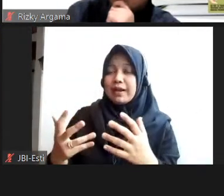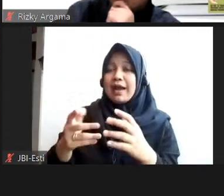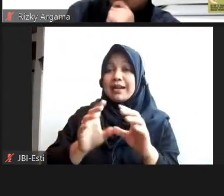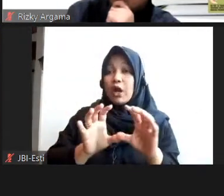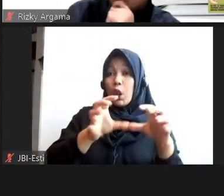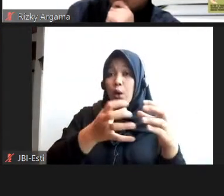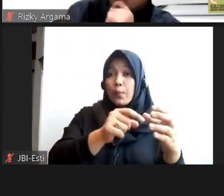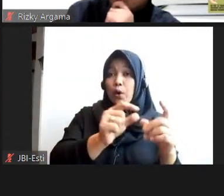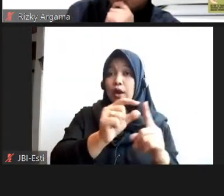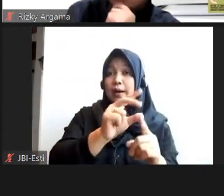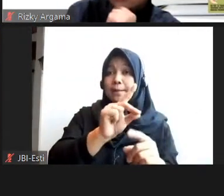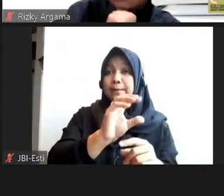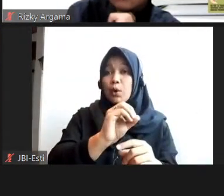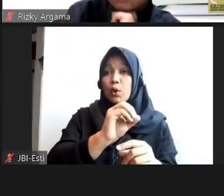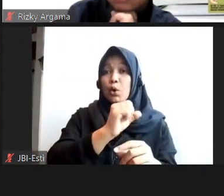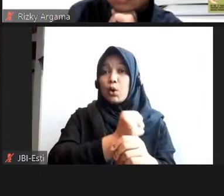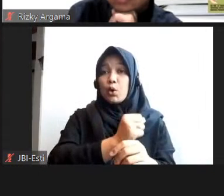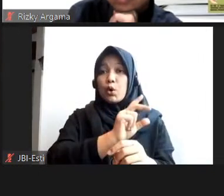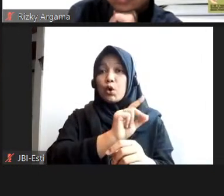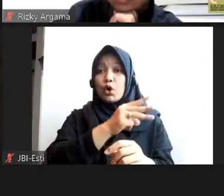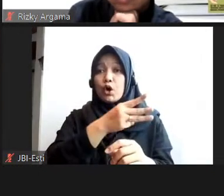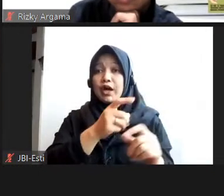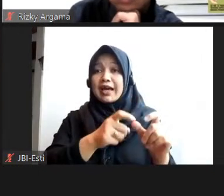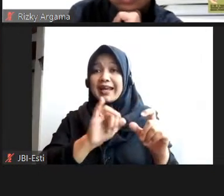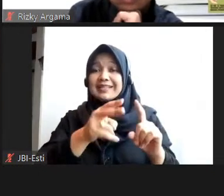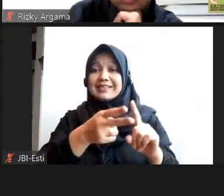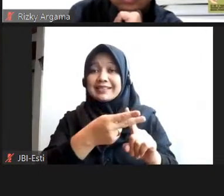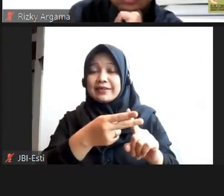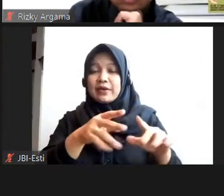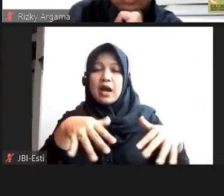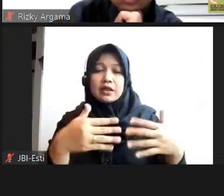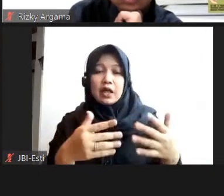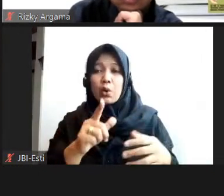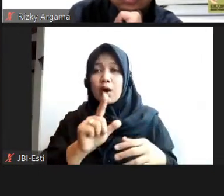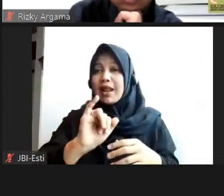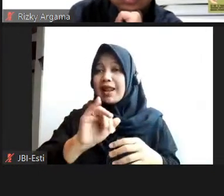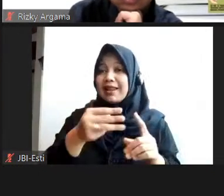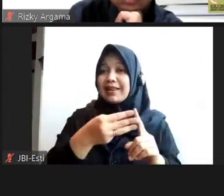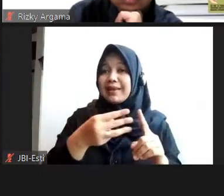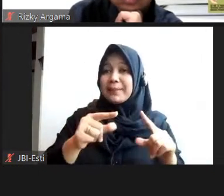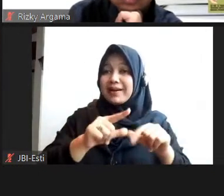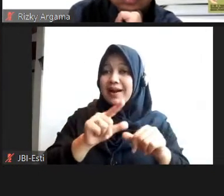atau liberal atau pro-demokrasi yang benar-benar